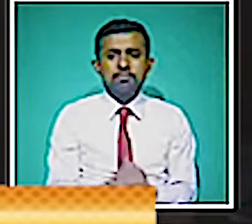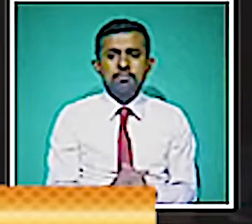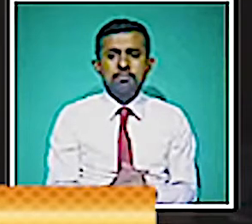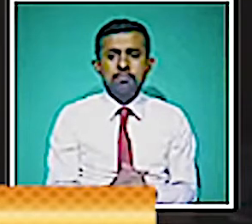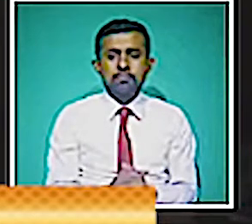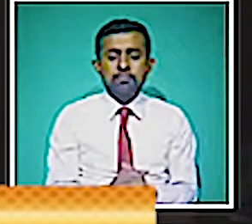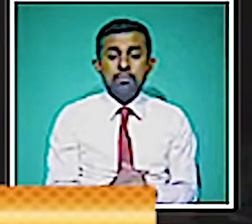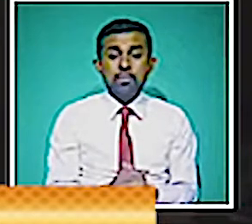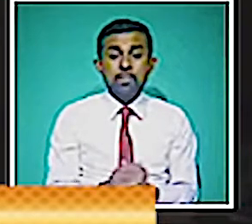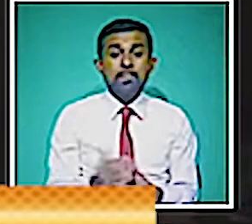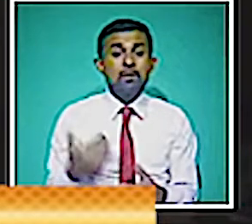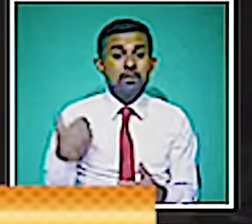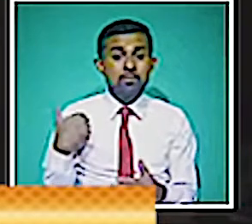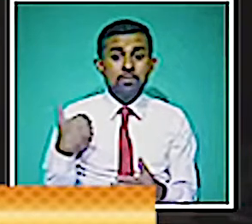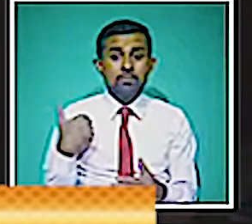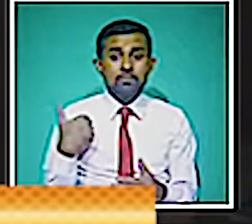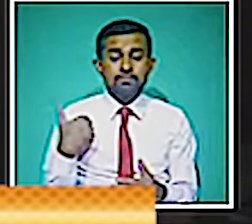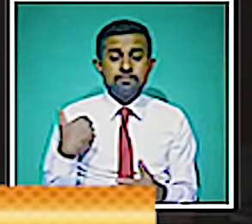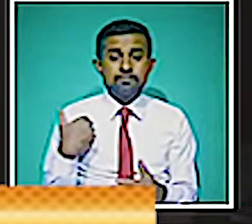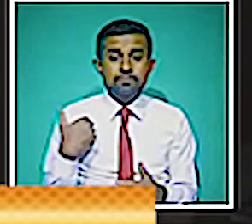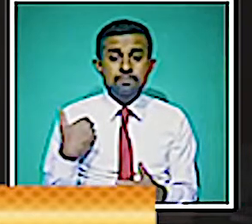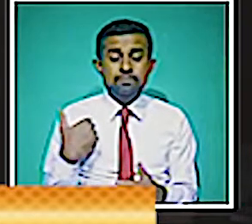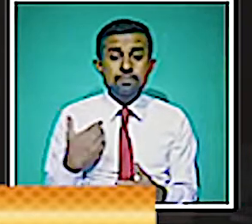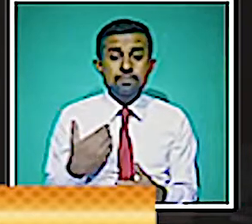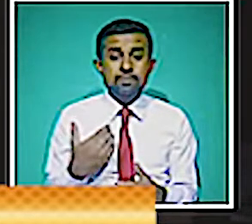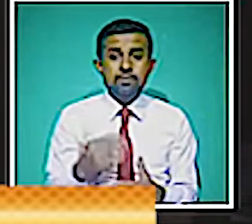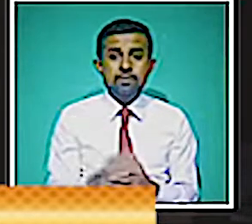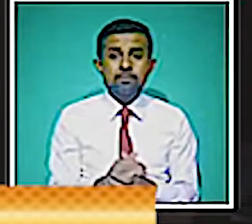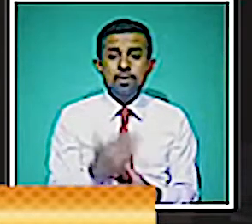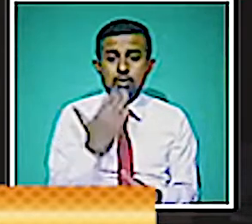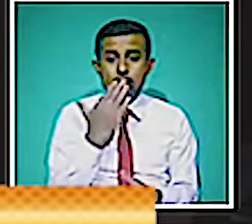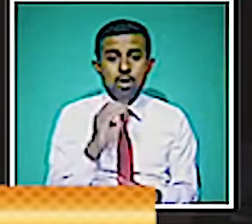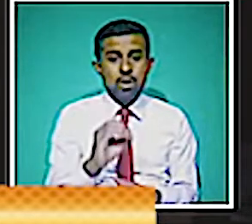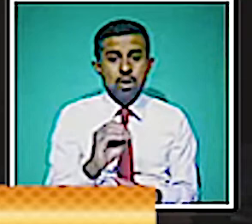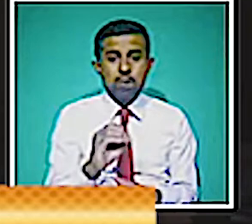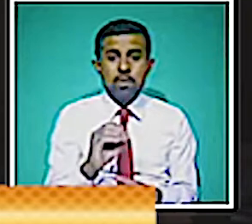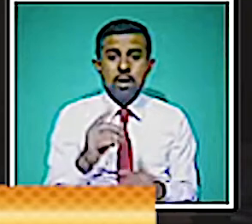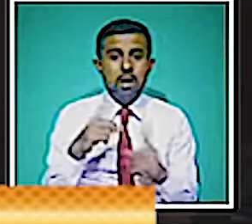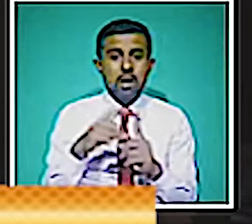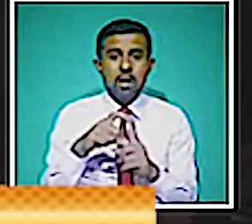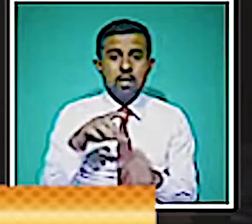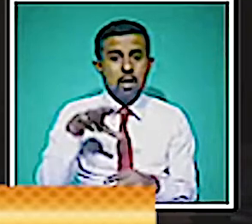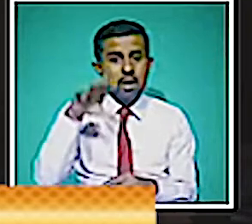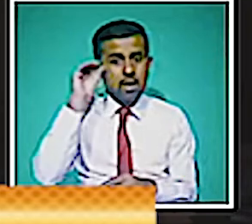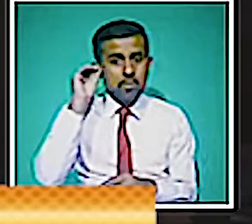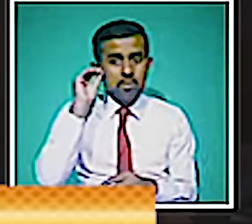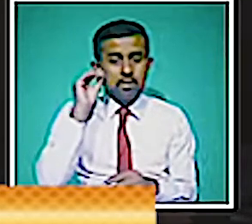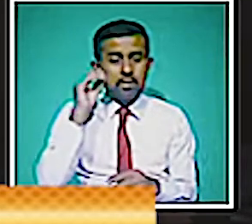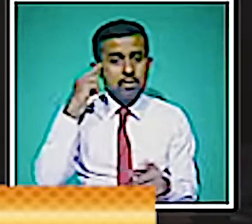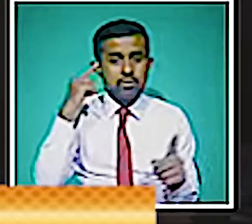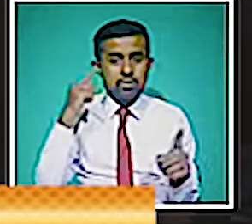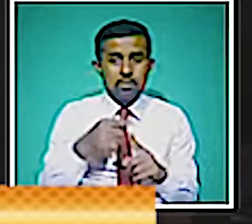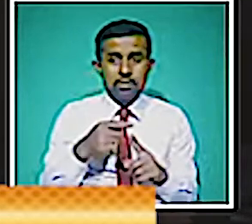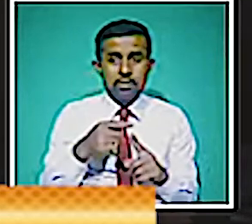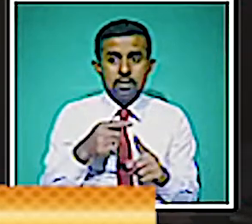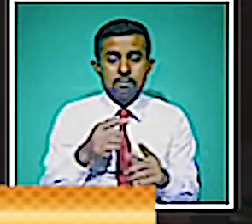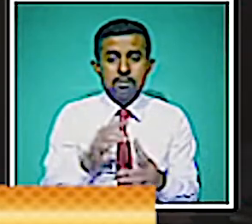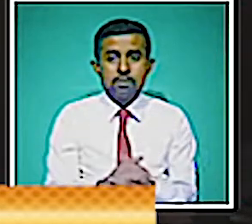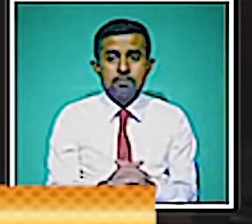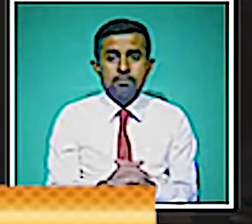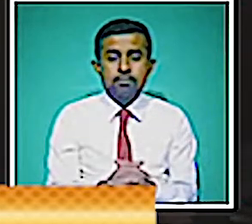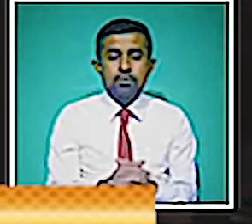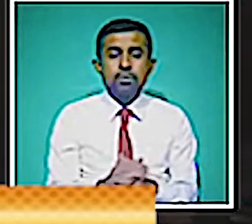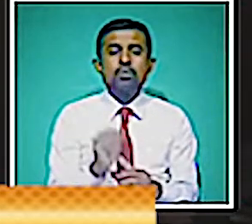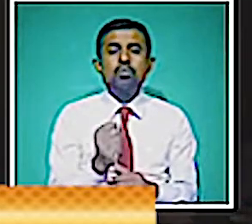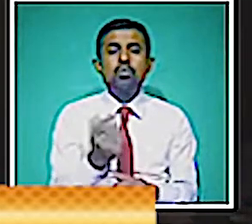முன்பள்ளி கல்வியை யோசித்து பாருங்கள். இலங்கையிலே முன்பள்ளி கல்விக்கு என்ன திட்டம், என்ன ஐடியா உங்களிடம் இருக்கிறது? நான்